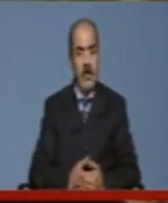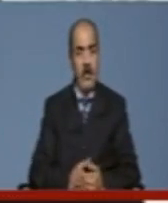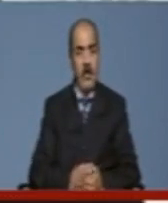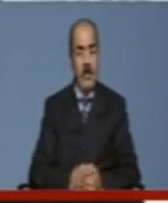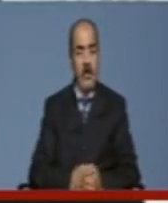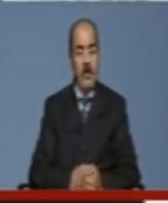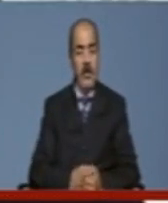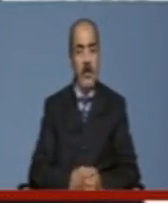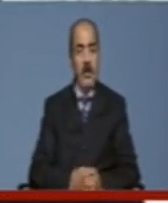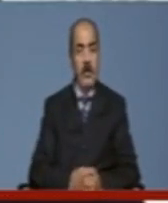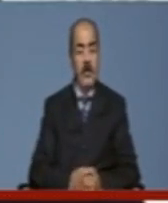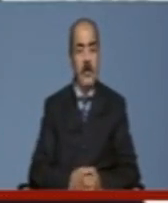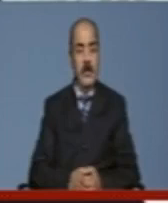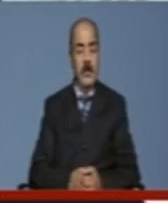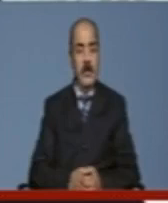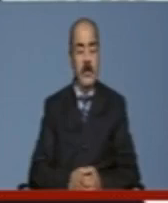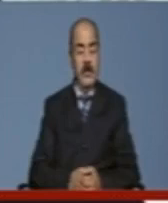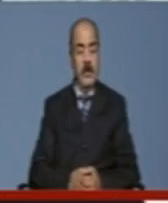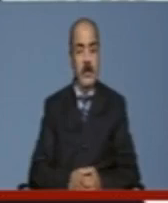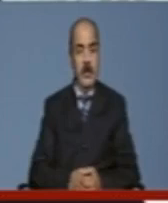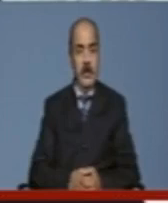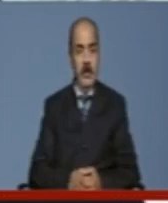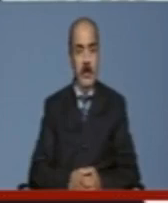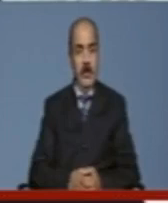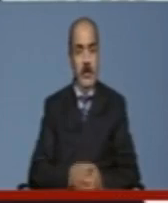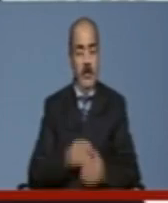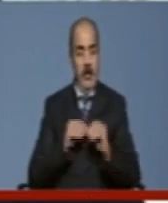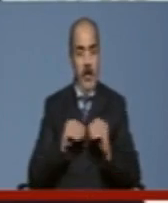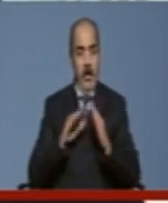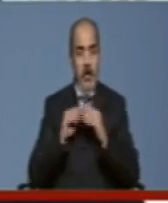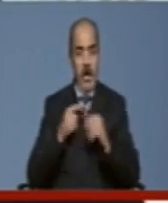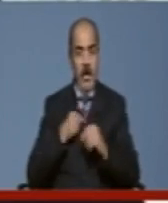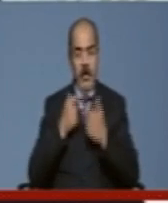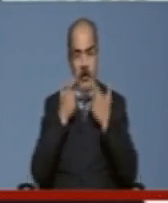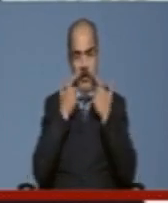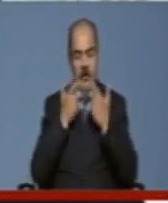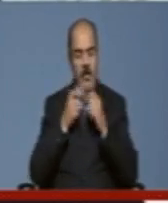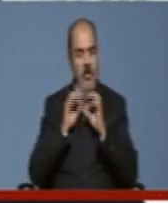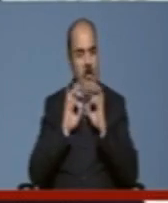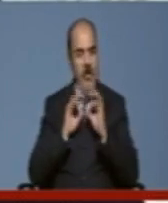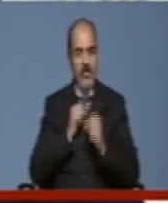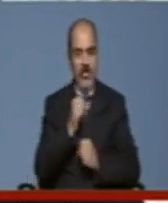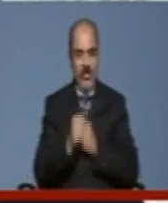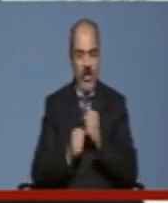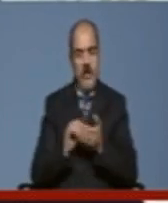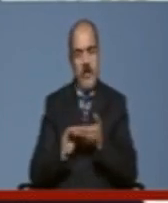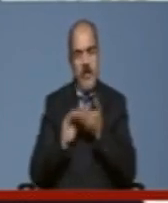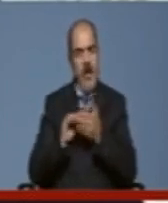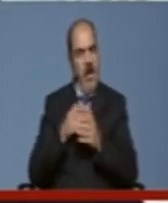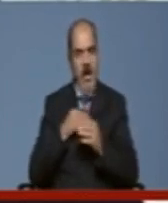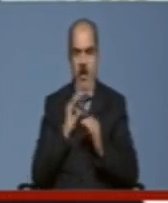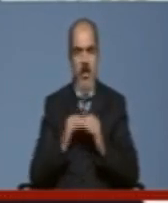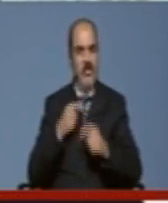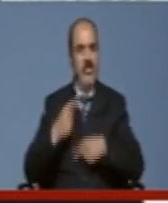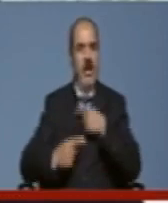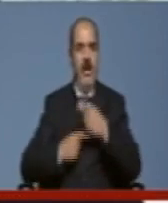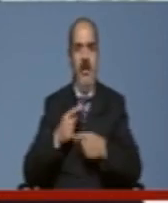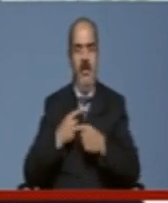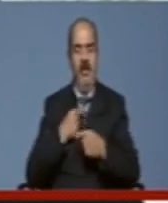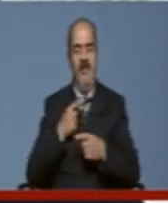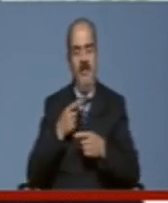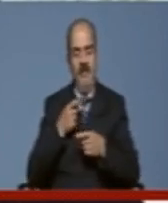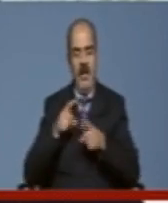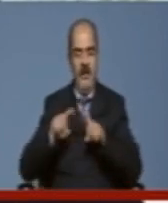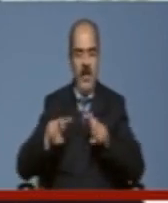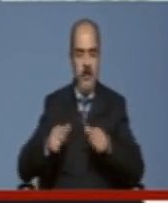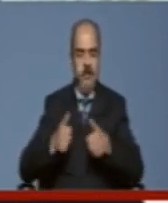حماس. احنا في مصر حريصين على ان احنا نقوم بدور ايجابي جدا جدا في هذه الأزمة، من خلال تفهمنا ومن